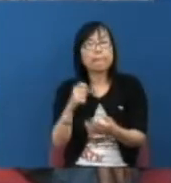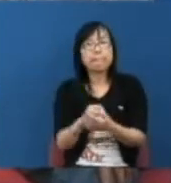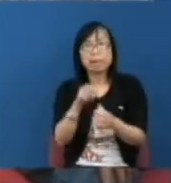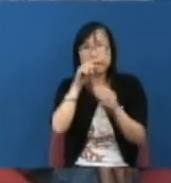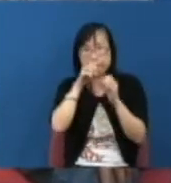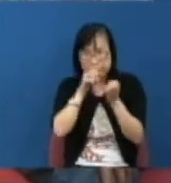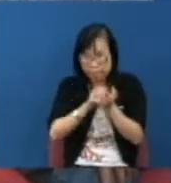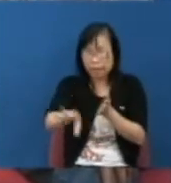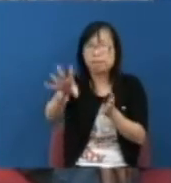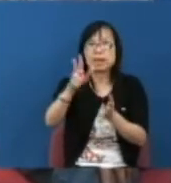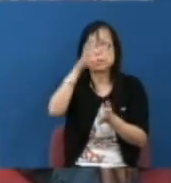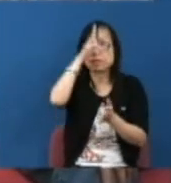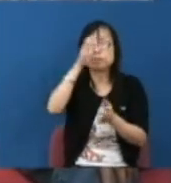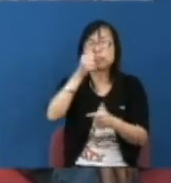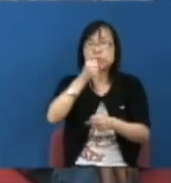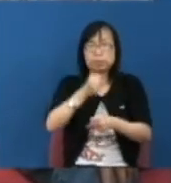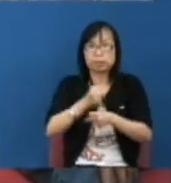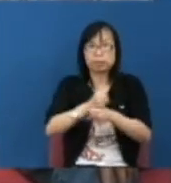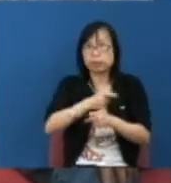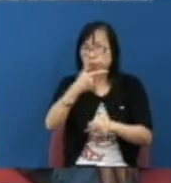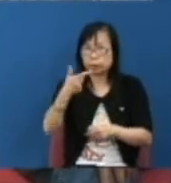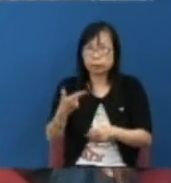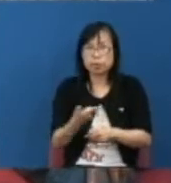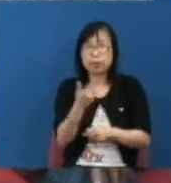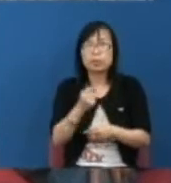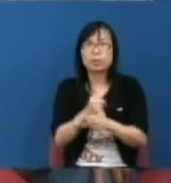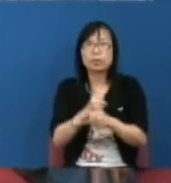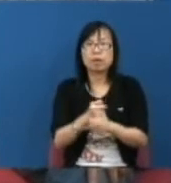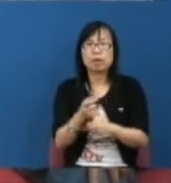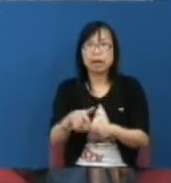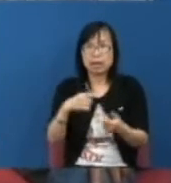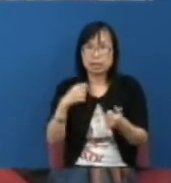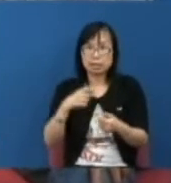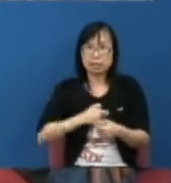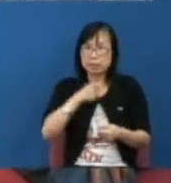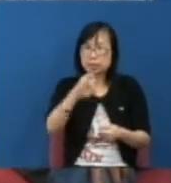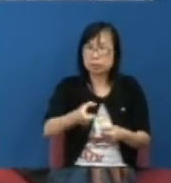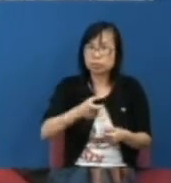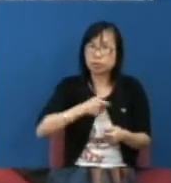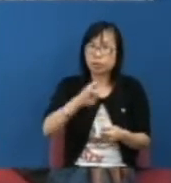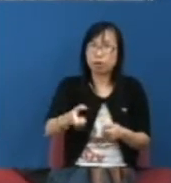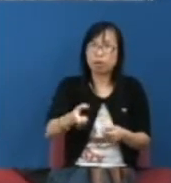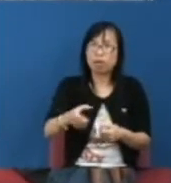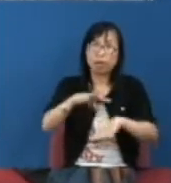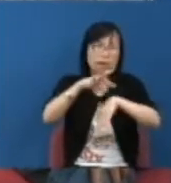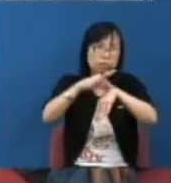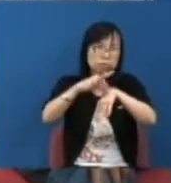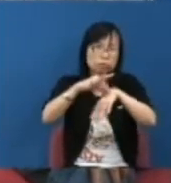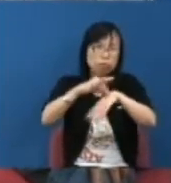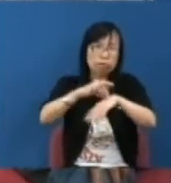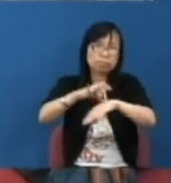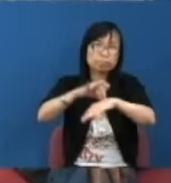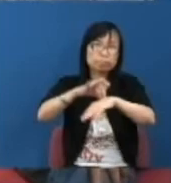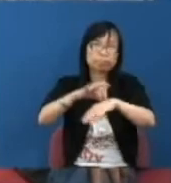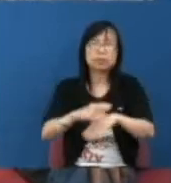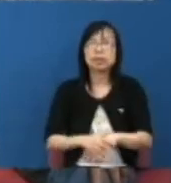係政府做咁多一啲工作咧，其實喺資助嗰度咧，往往都係吝嗇。嗱問題就係、是、嗱，譬如